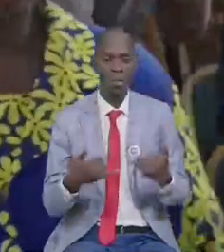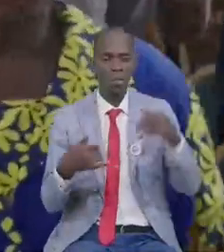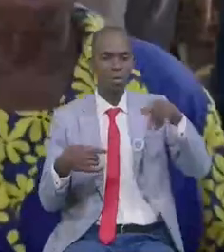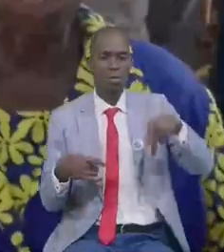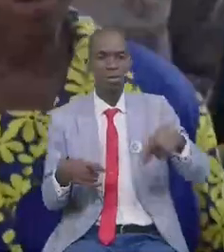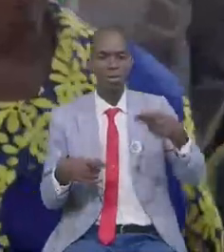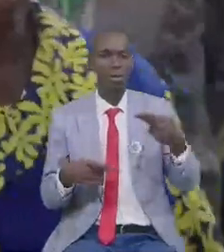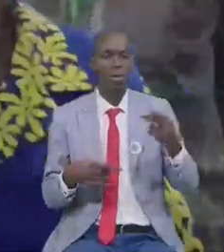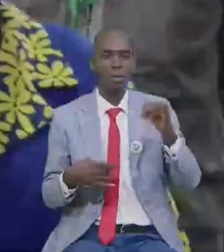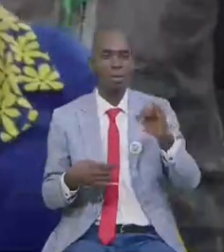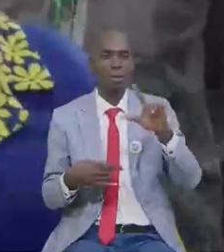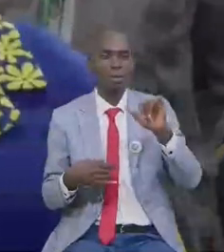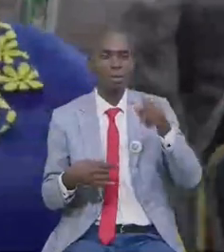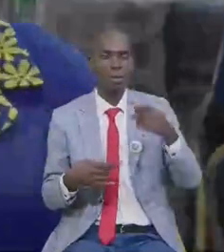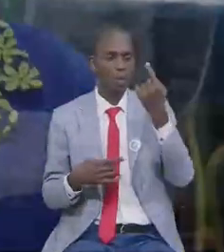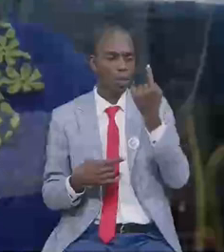Philippe est en Samarie.